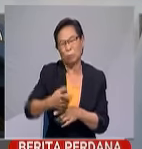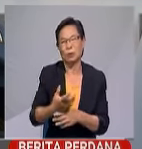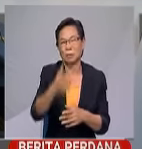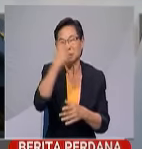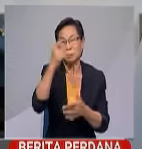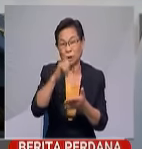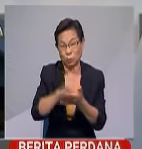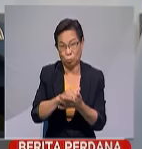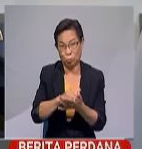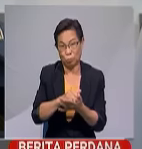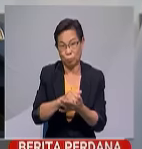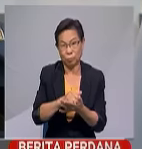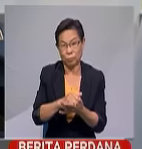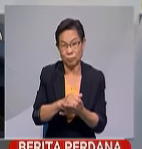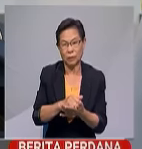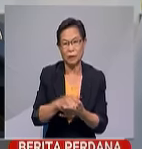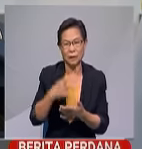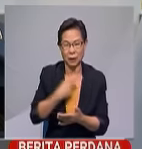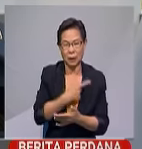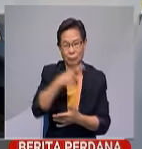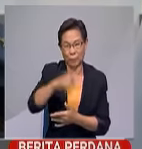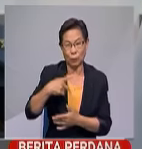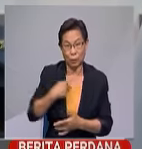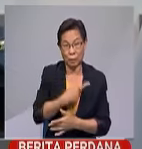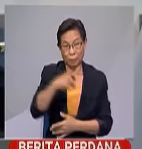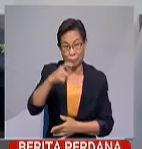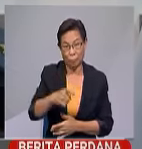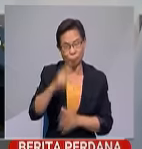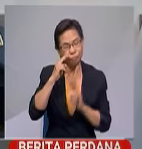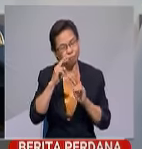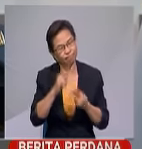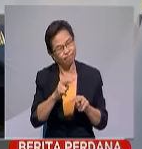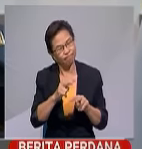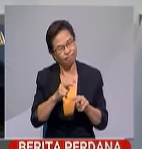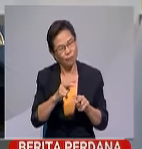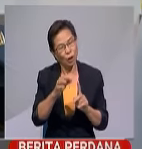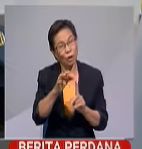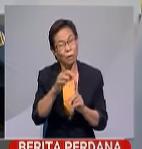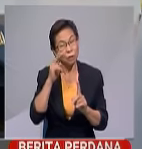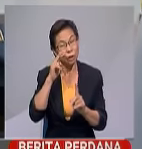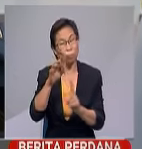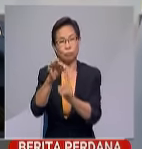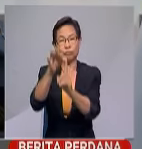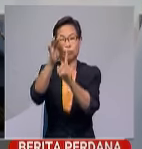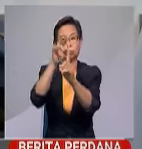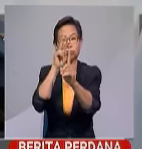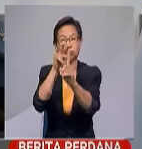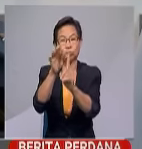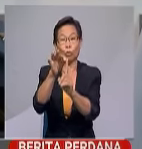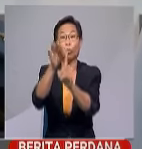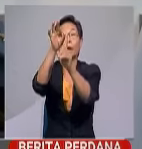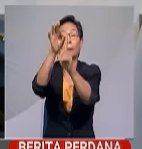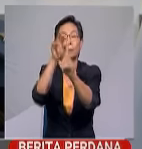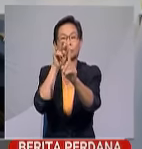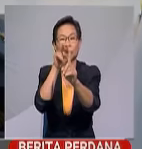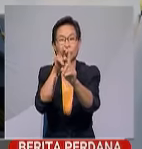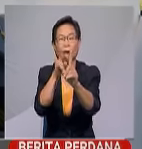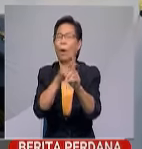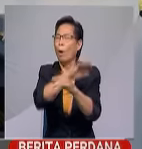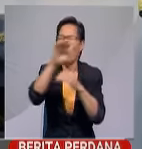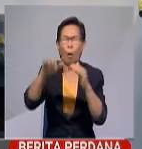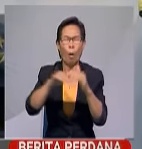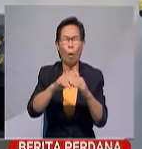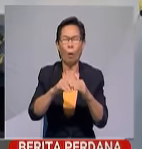yang demikian kita perlu melihat keutamaan. Ya? It is all